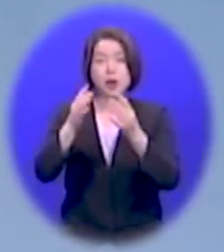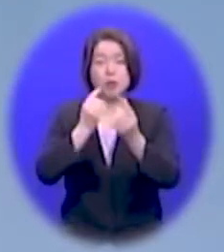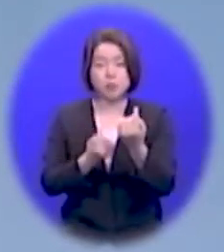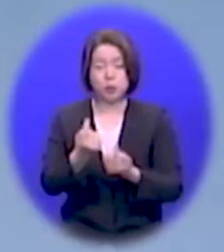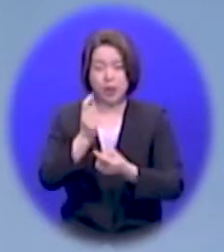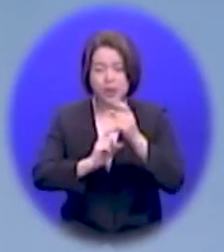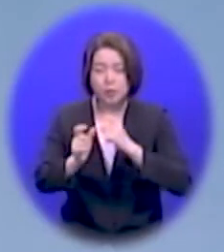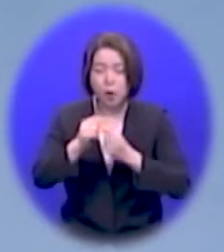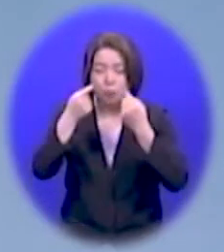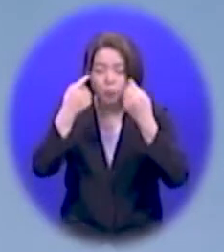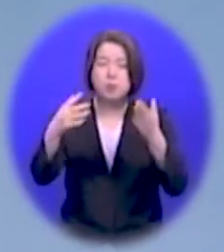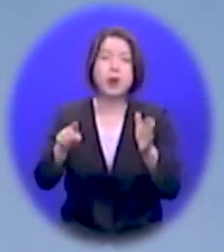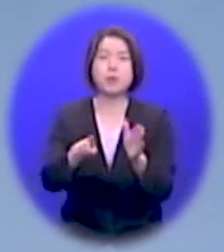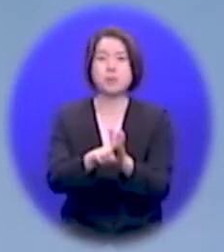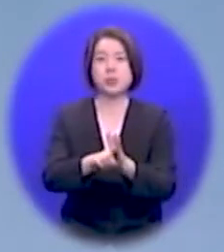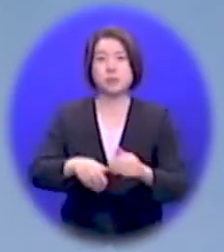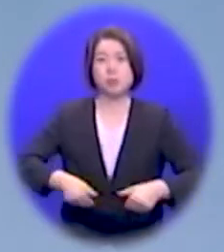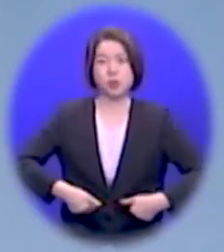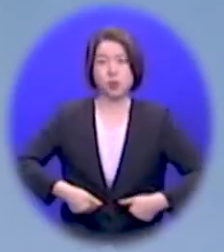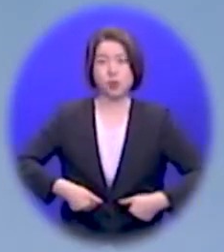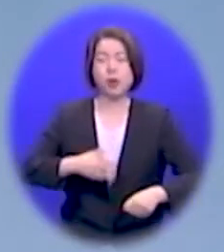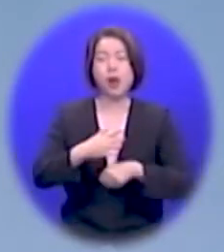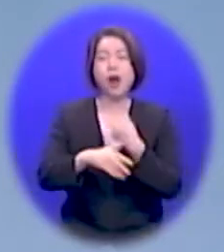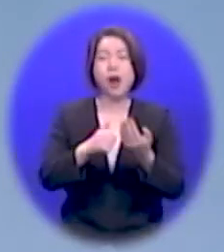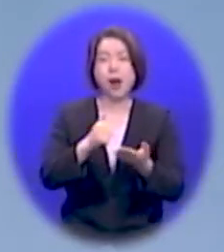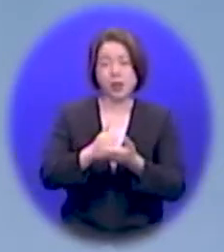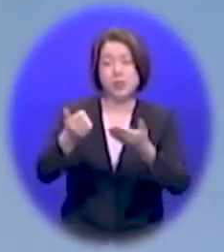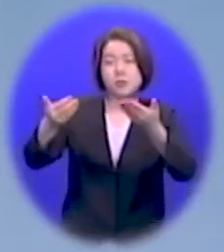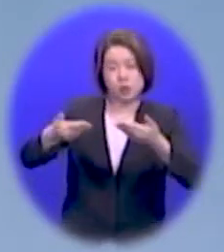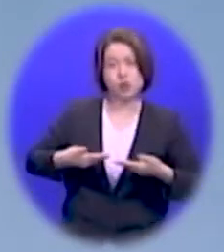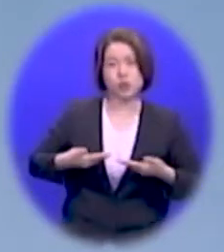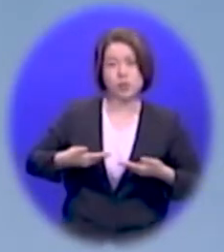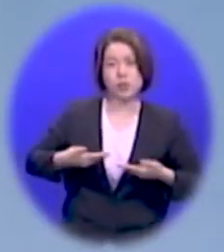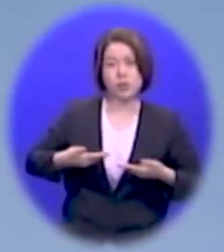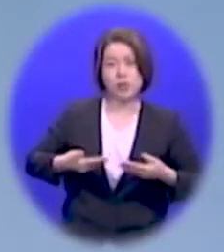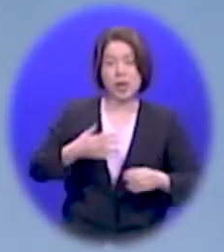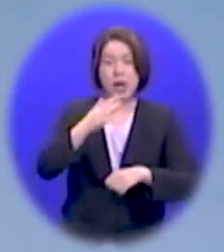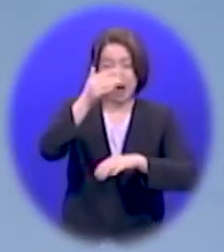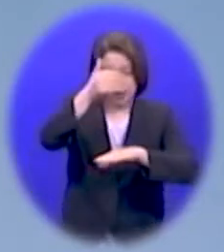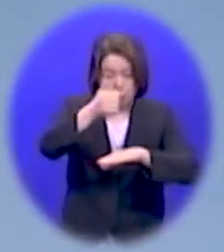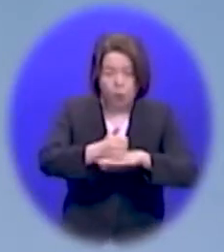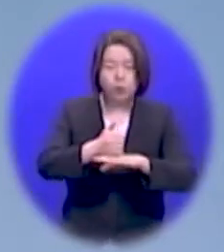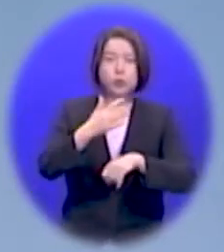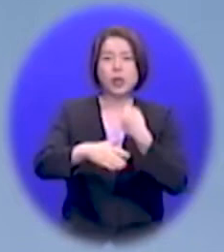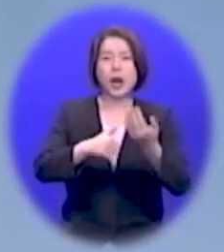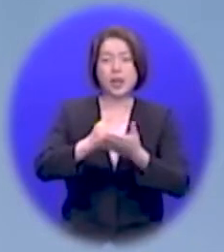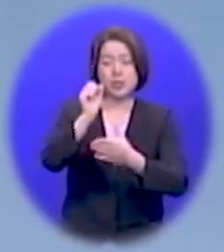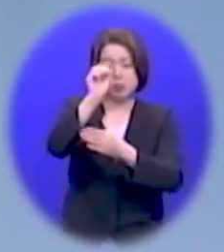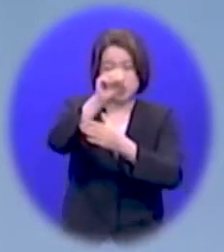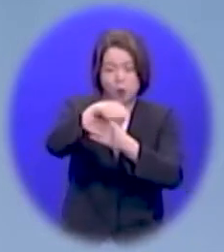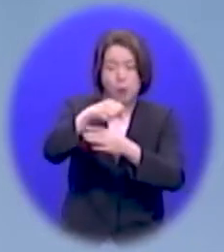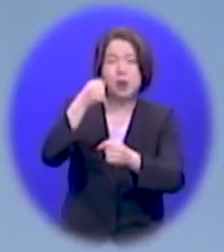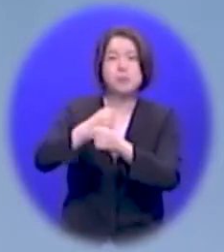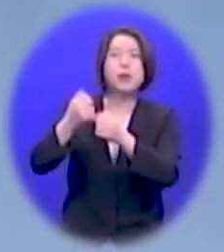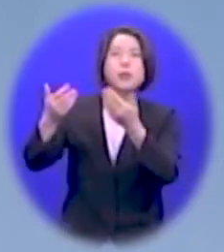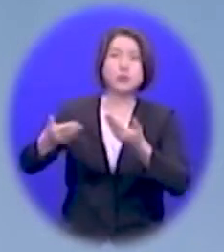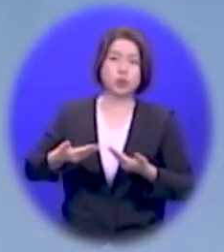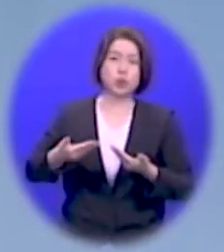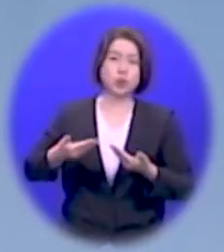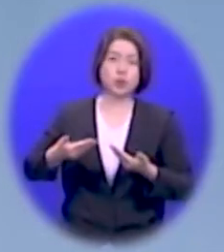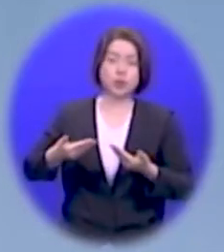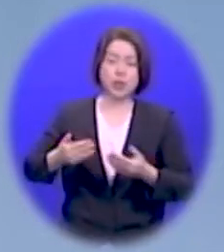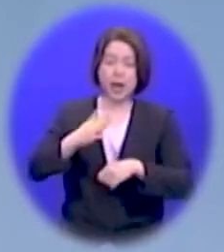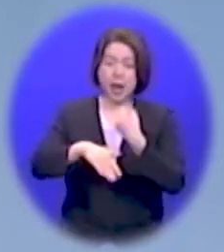믿음이 있어야 하나님이 주신다 하나님이 결국은 열매 맺게 하시는 분이다 하나님의